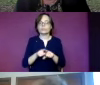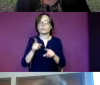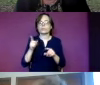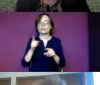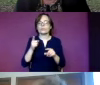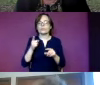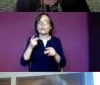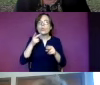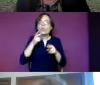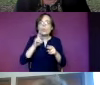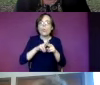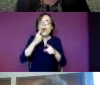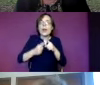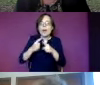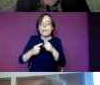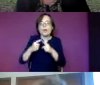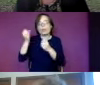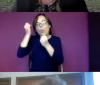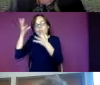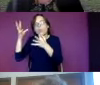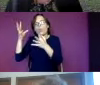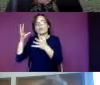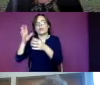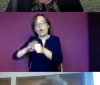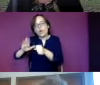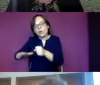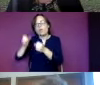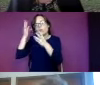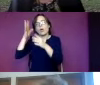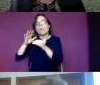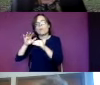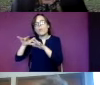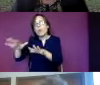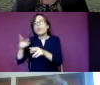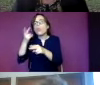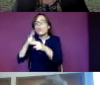kultury narodowej czy kultury popularnej się odwołujemy, w których ta wieś jest rzeczywiście